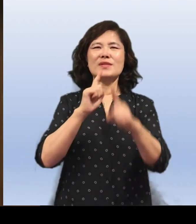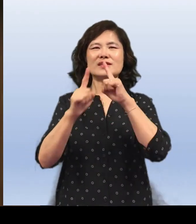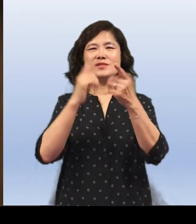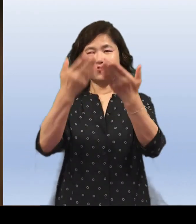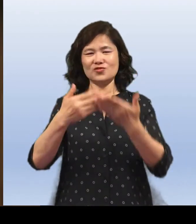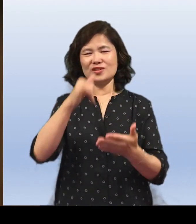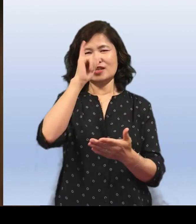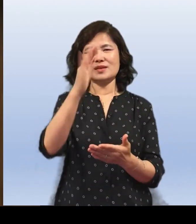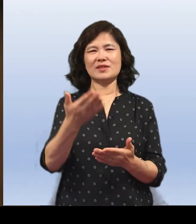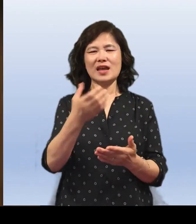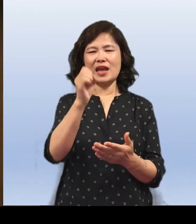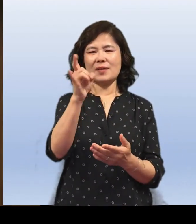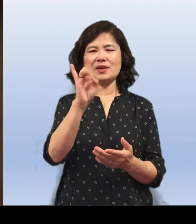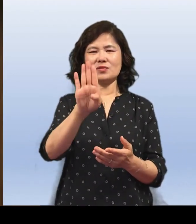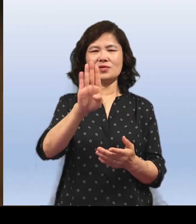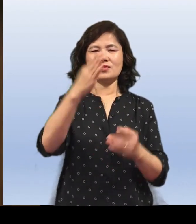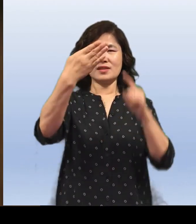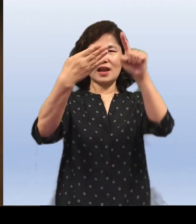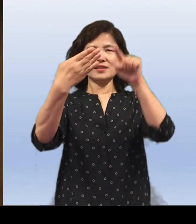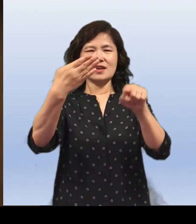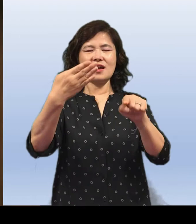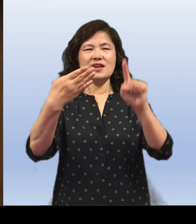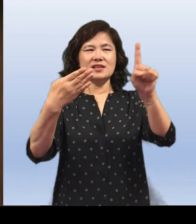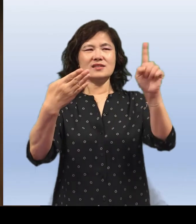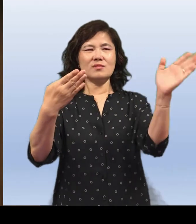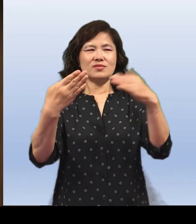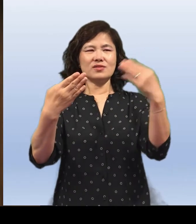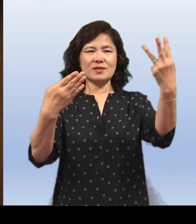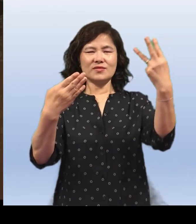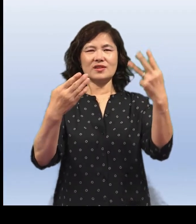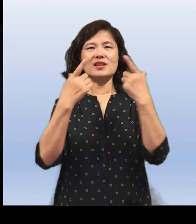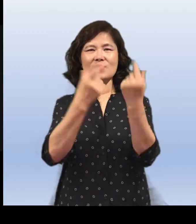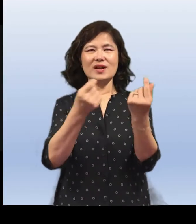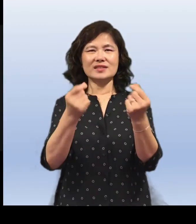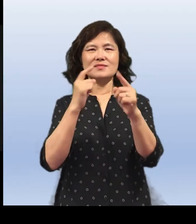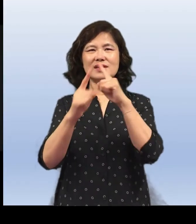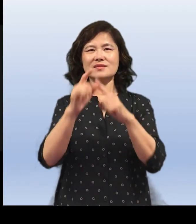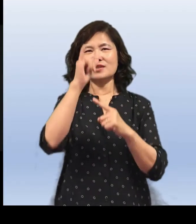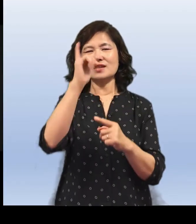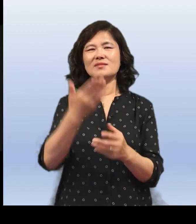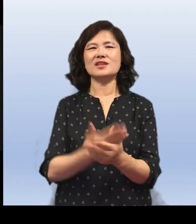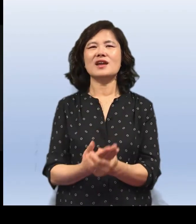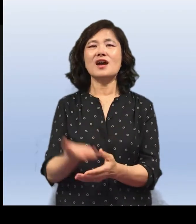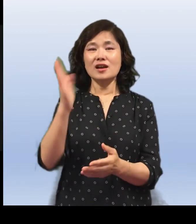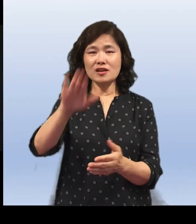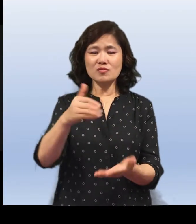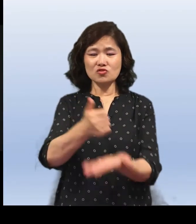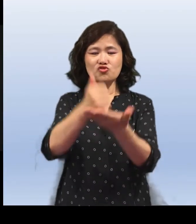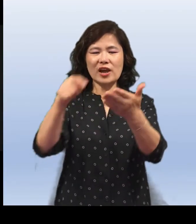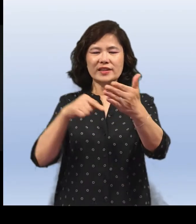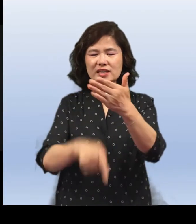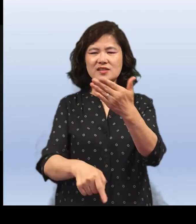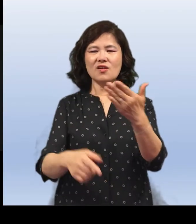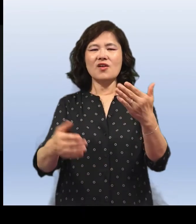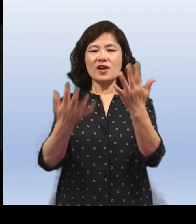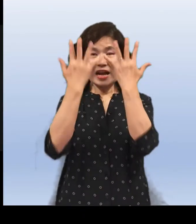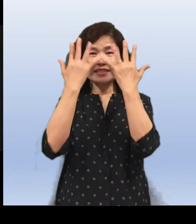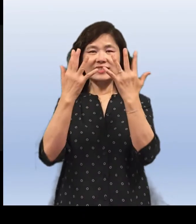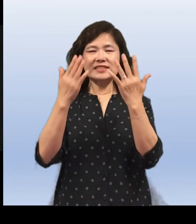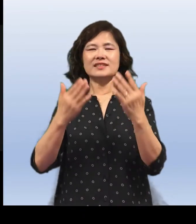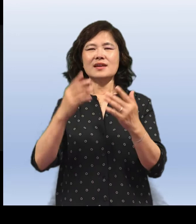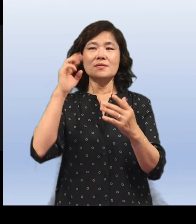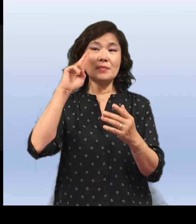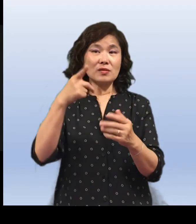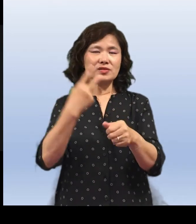말씀하고 있습니다. 에베소서 4장 1절부터 3절은 이렇게 말씀하십니다. 그러므로 주 안에서 갇힌 내가 너희를